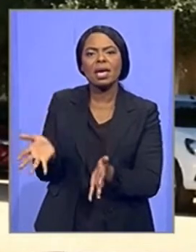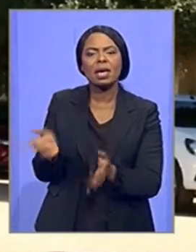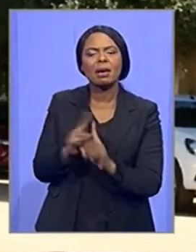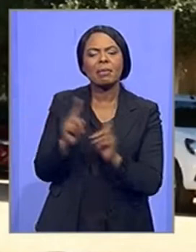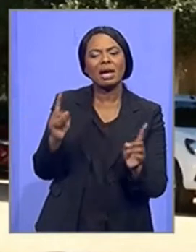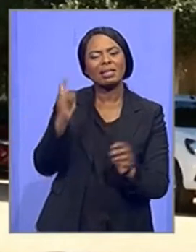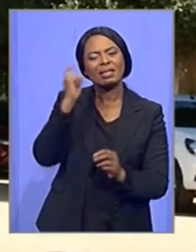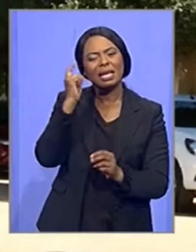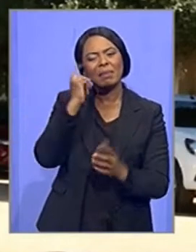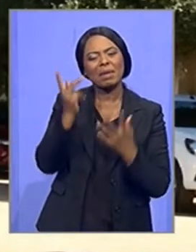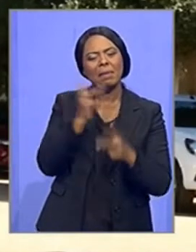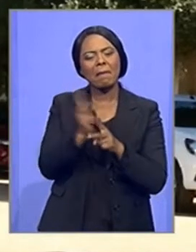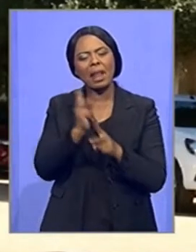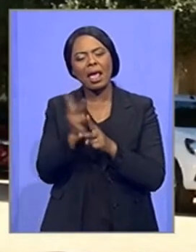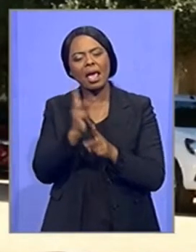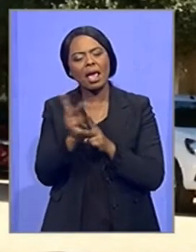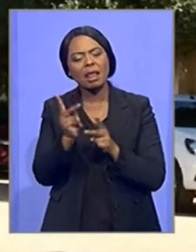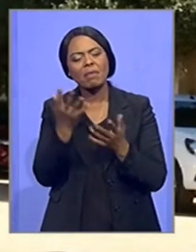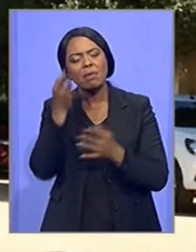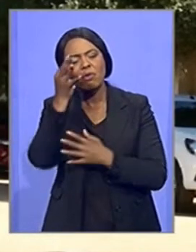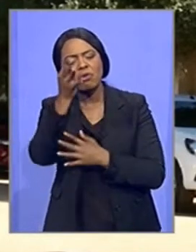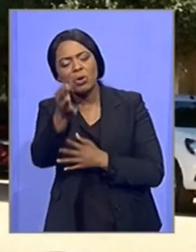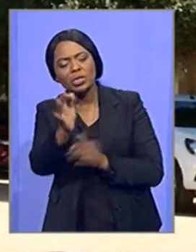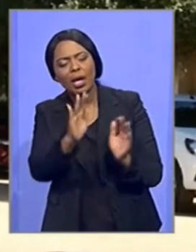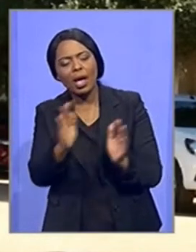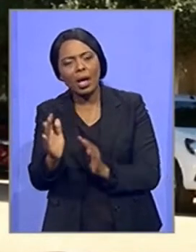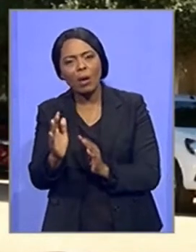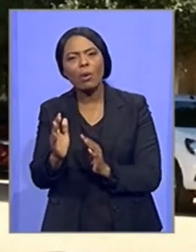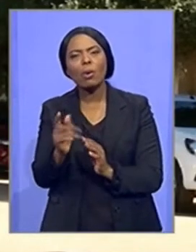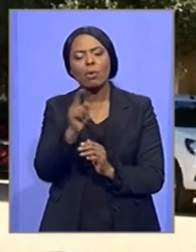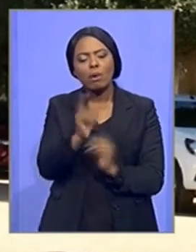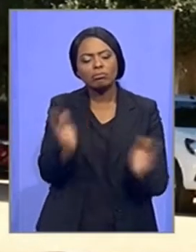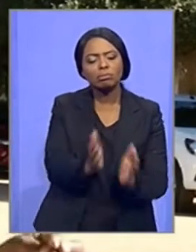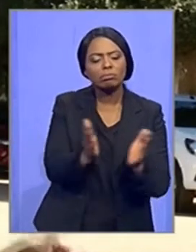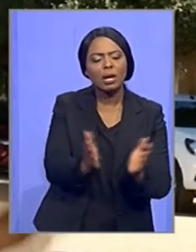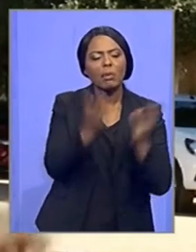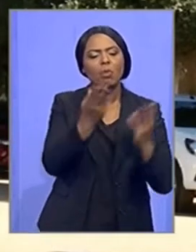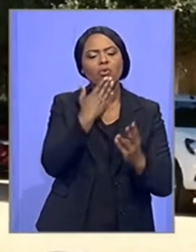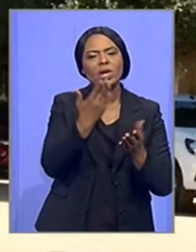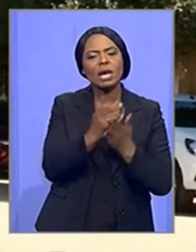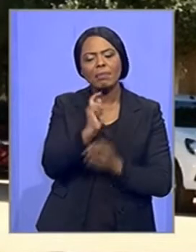apela ke go ka bona gore re rotloetsa yang batho ba rona bao ba kgonang go patala